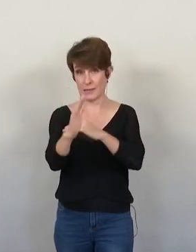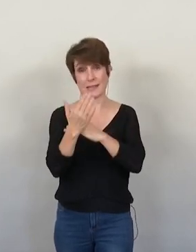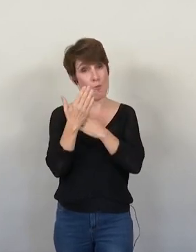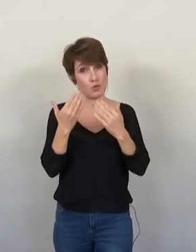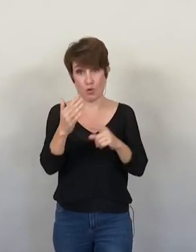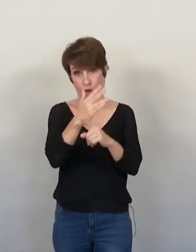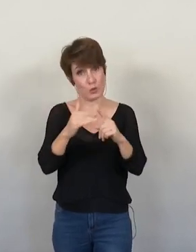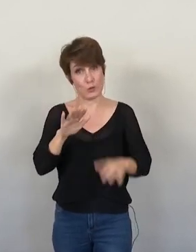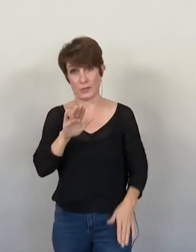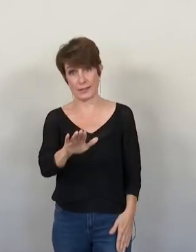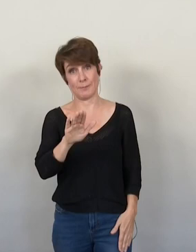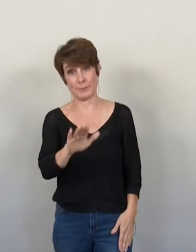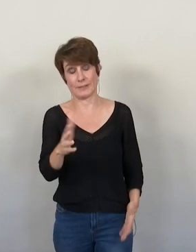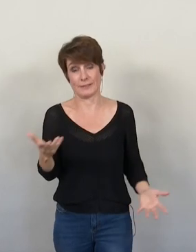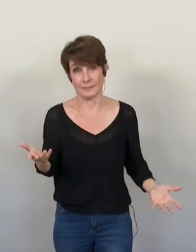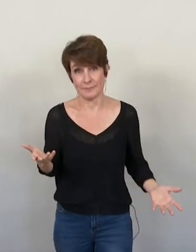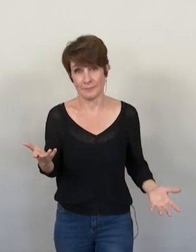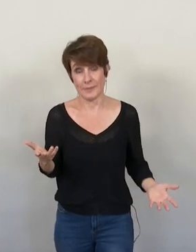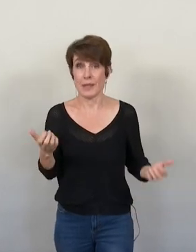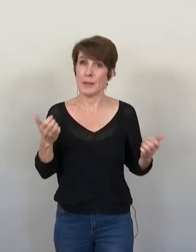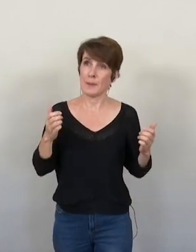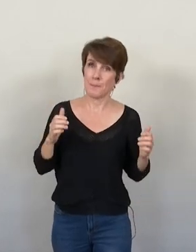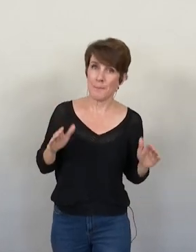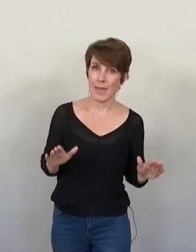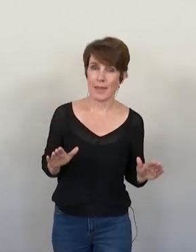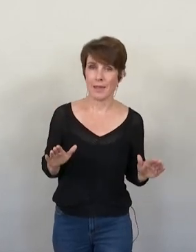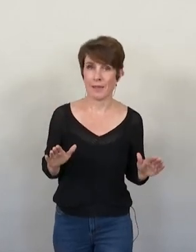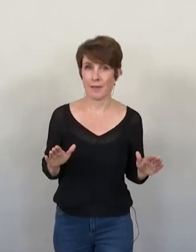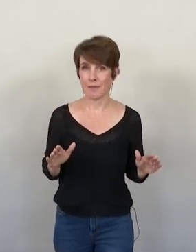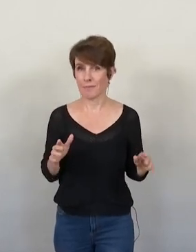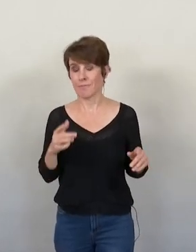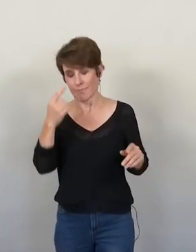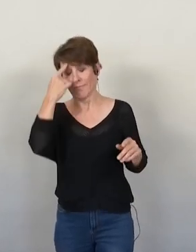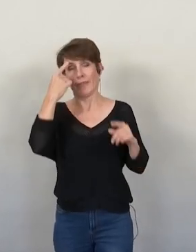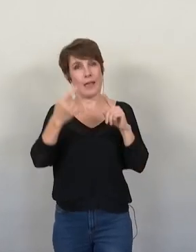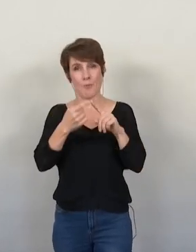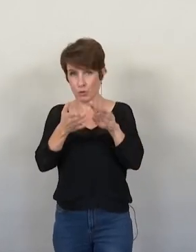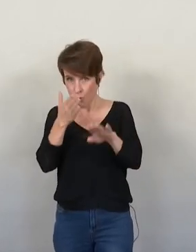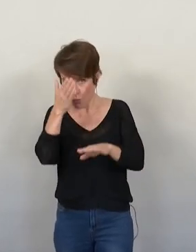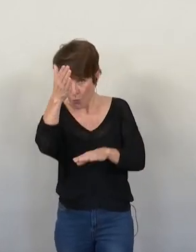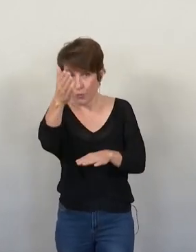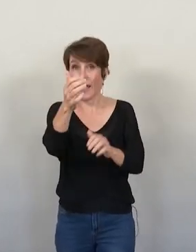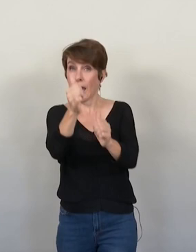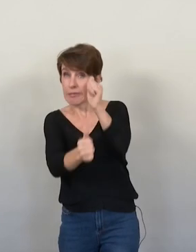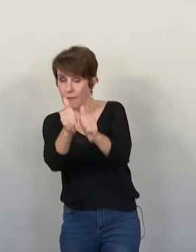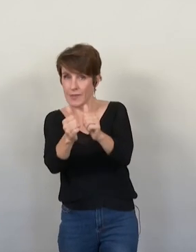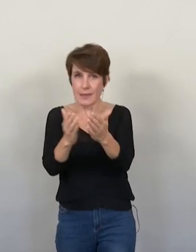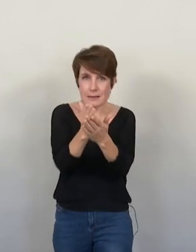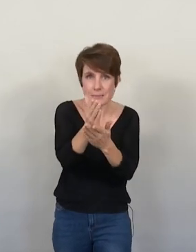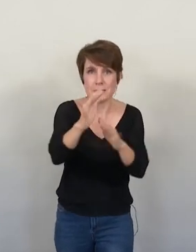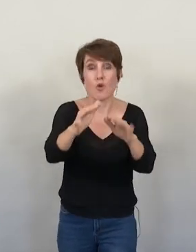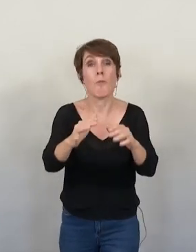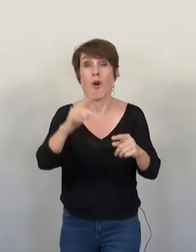aujourd'hui mais ne dit que peu des défis qui font face ces défis notamment en matière de pollution sont